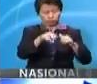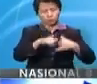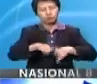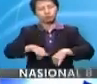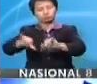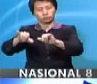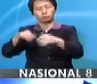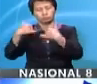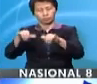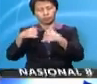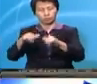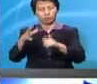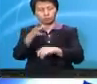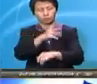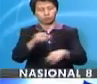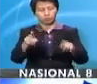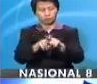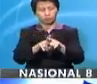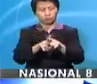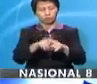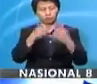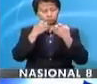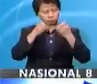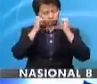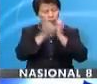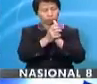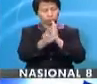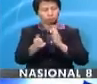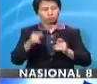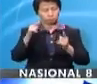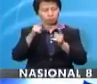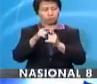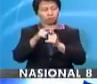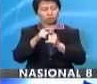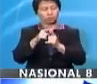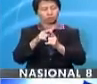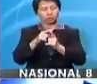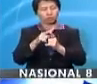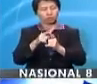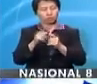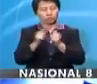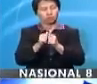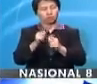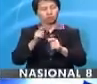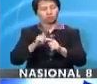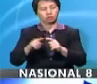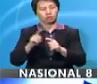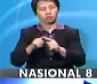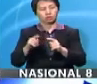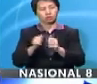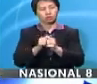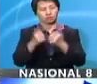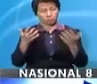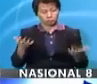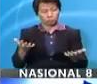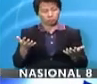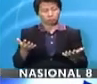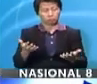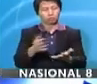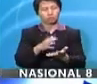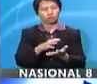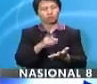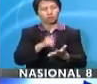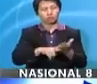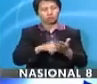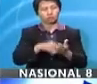mereka dan juga kehandalan mereka, kebolehan mereka di dalam sukan rugby tanpa menjejaskan